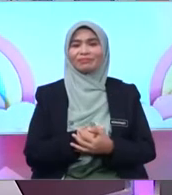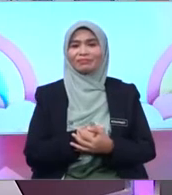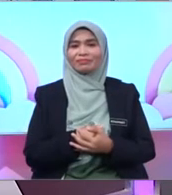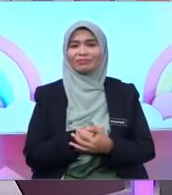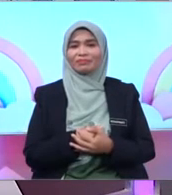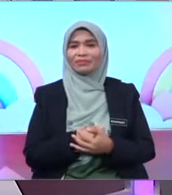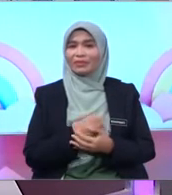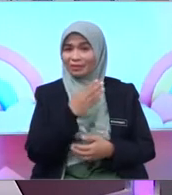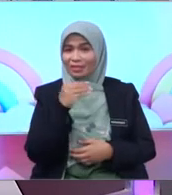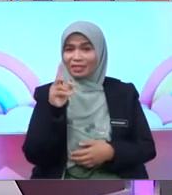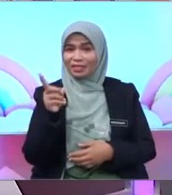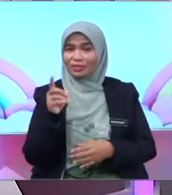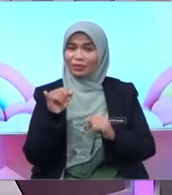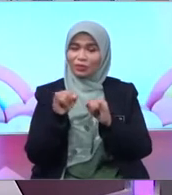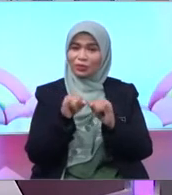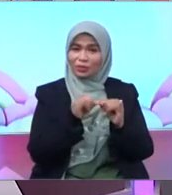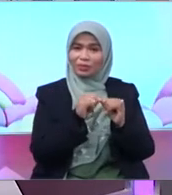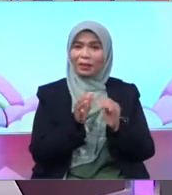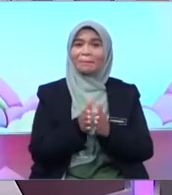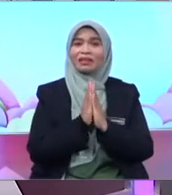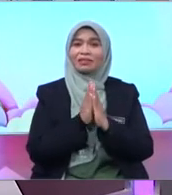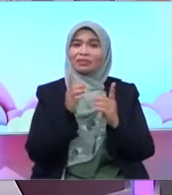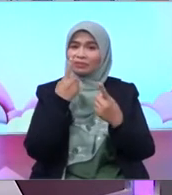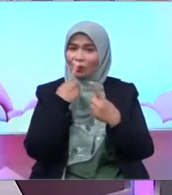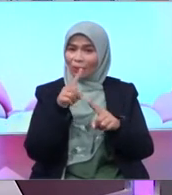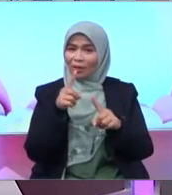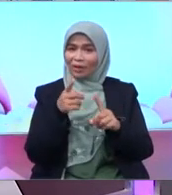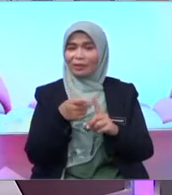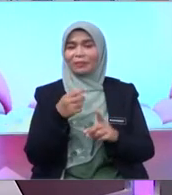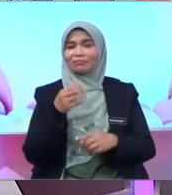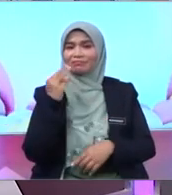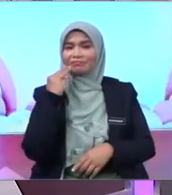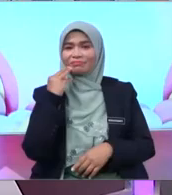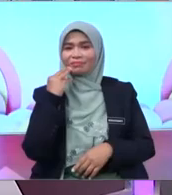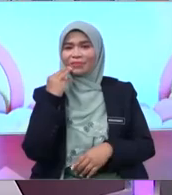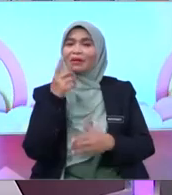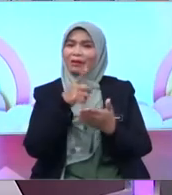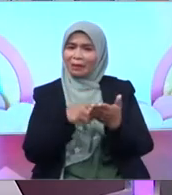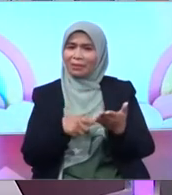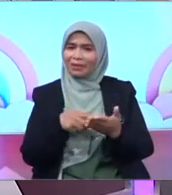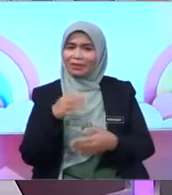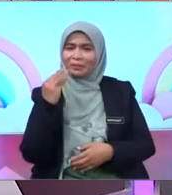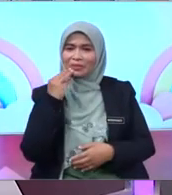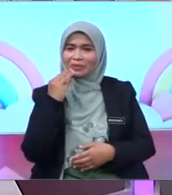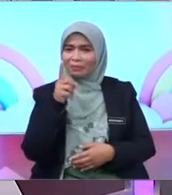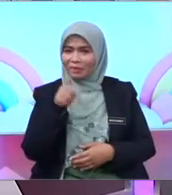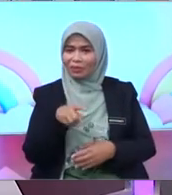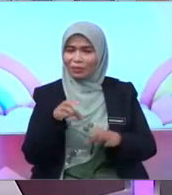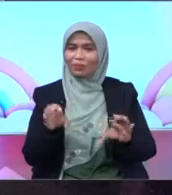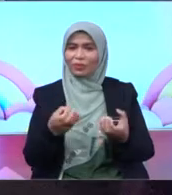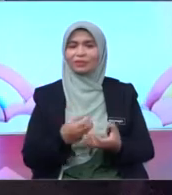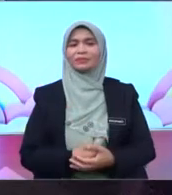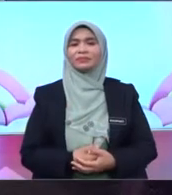kirain dia juga meminta jawabannya padi Mira alam mau j-hope yamira menolakku Ken